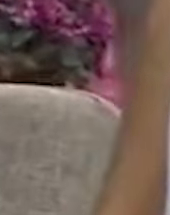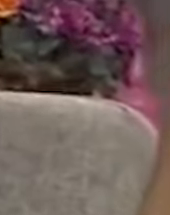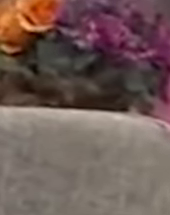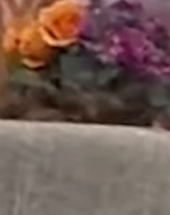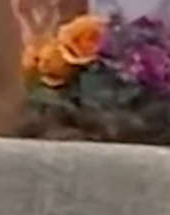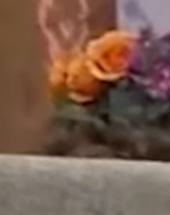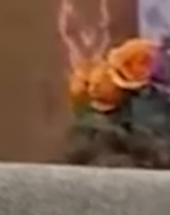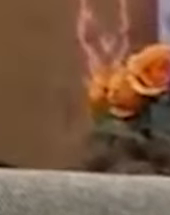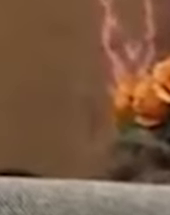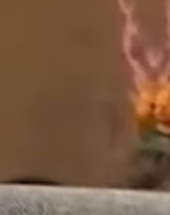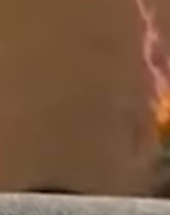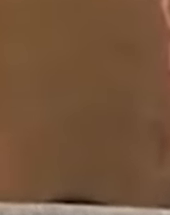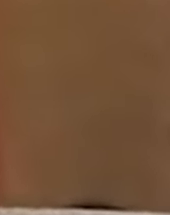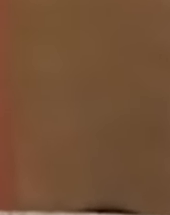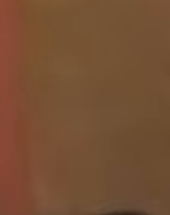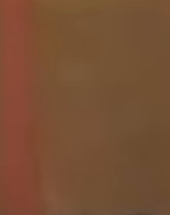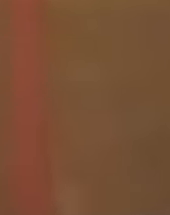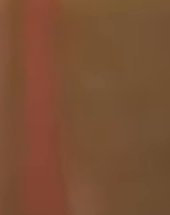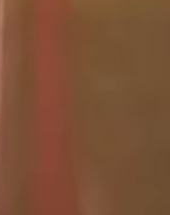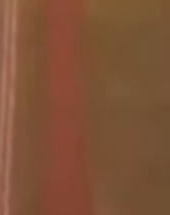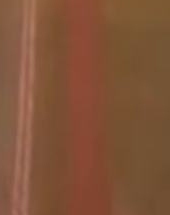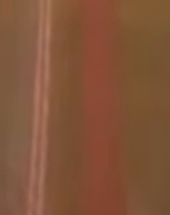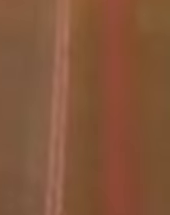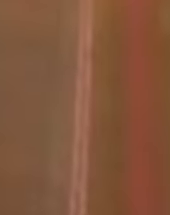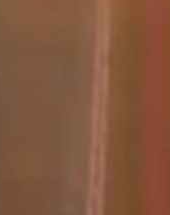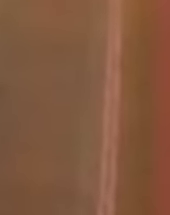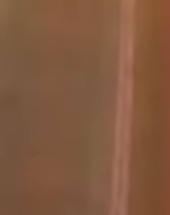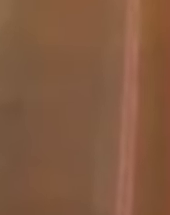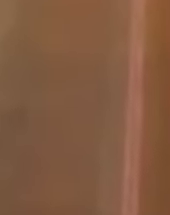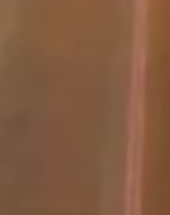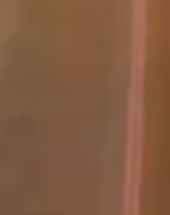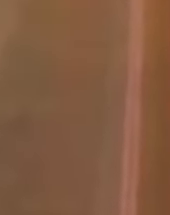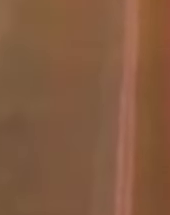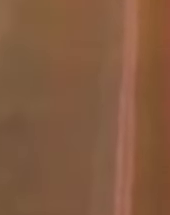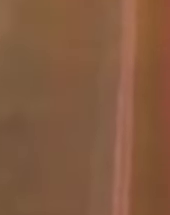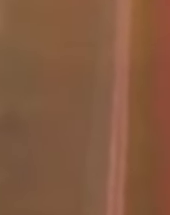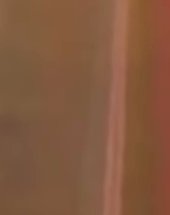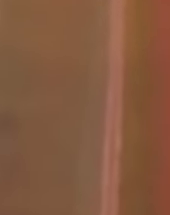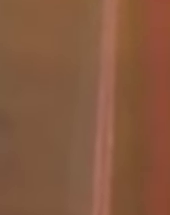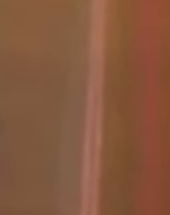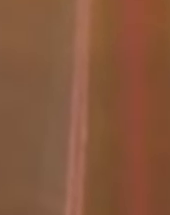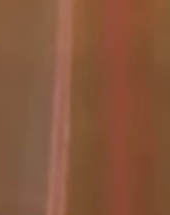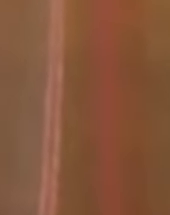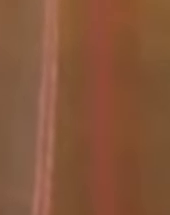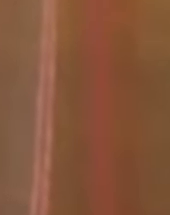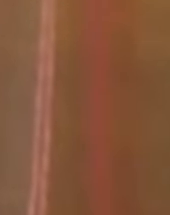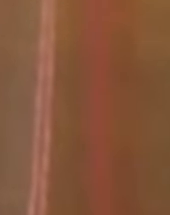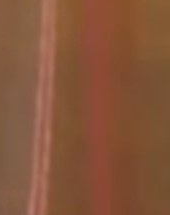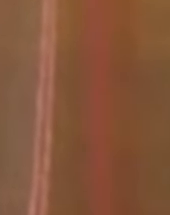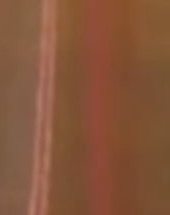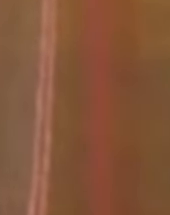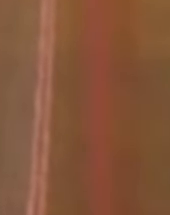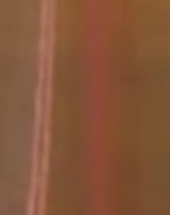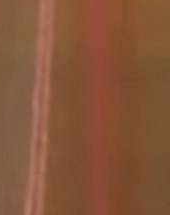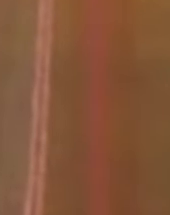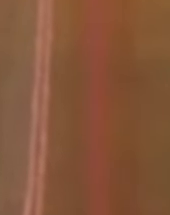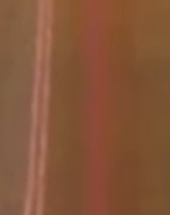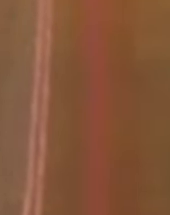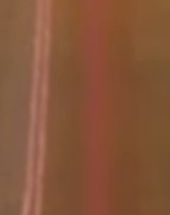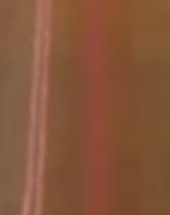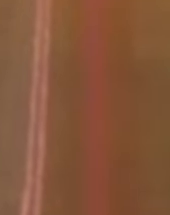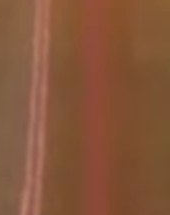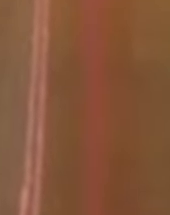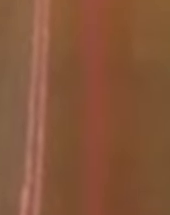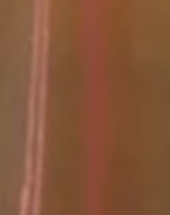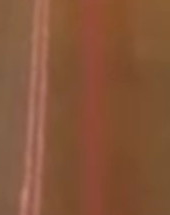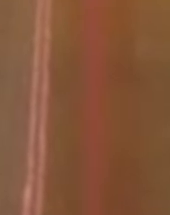Sana gösterebilirim. Burada Fadilah'la ilgili bir takım şeyler var. Ama bunu